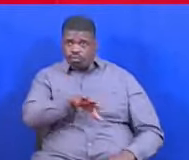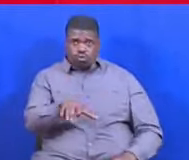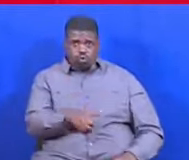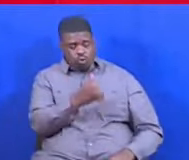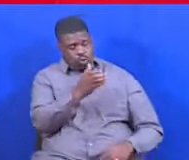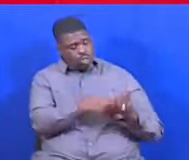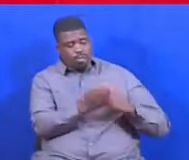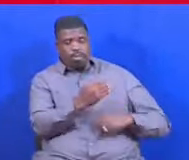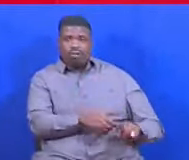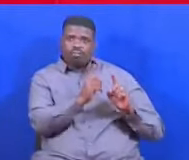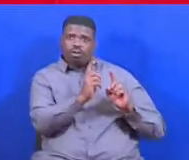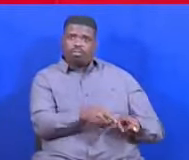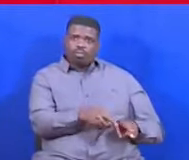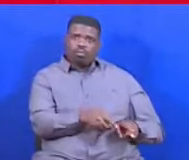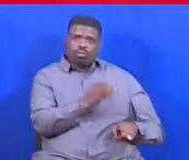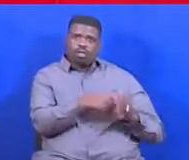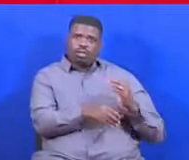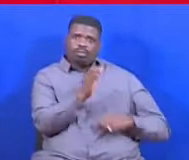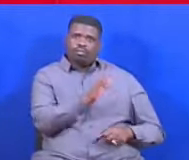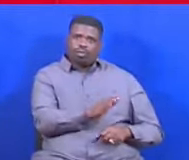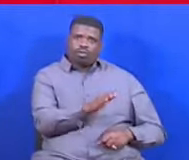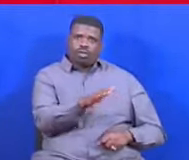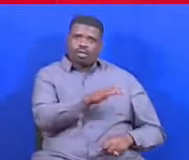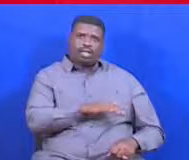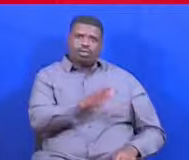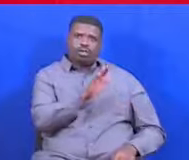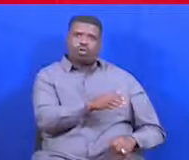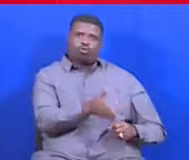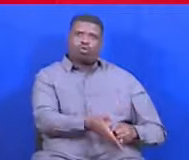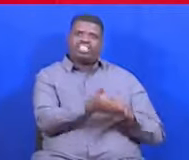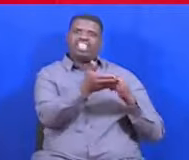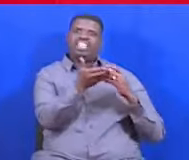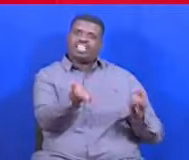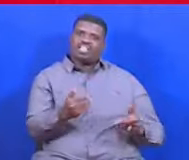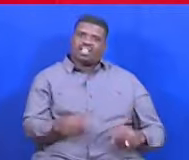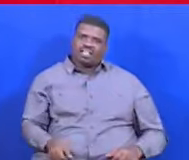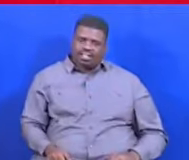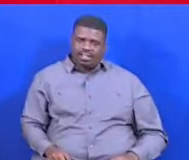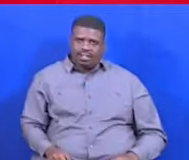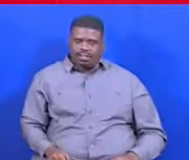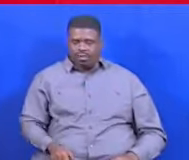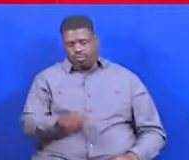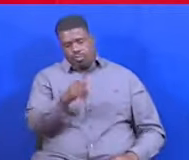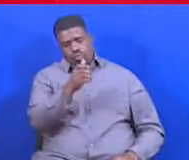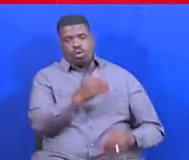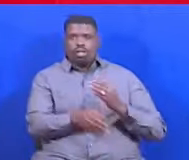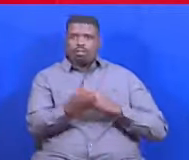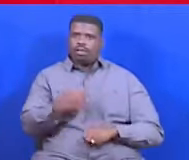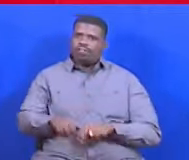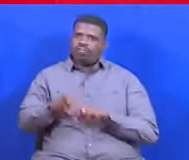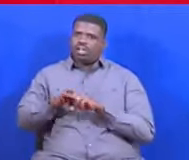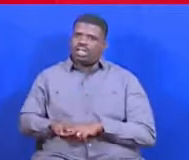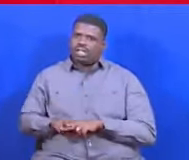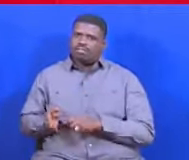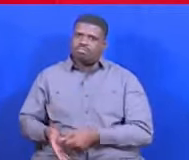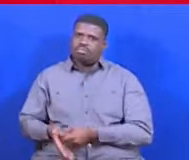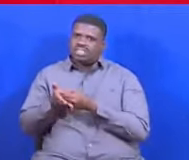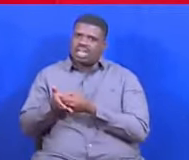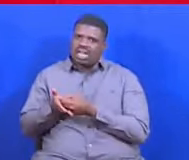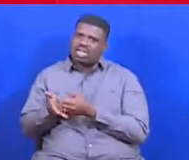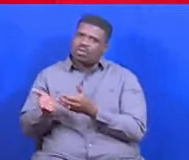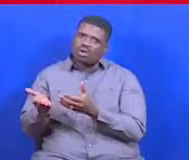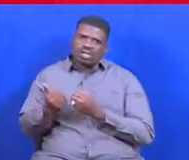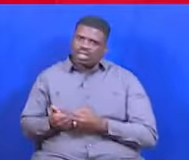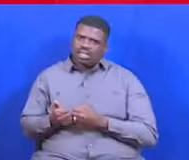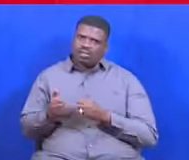Je, watu wako walemavu wako ambao katika maeneo yako unawasaidiaje? Walemavu ambao wanakaa wanahitaji misaada mikubwa sana wanakuja